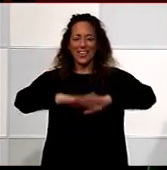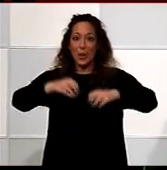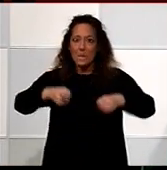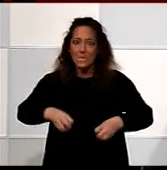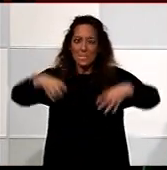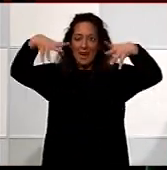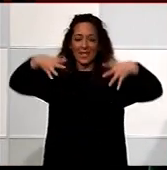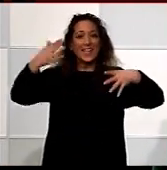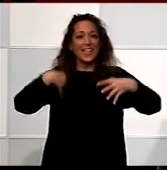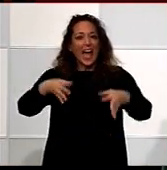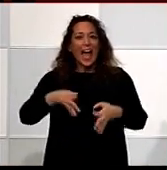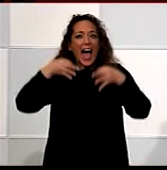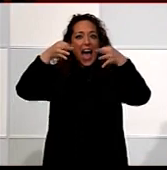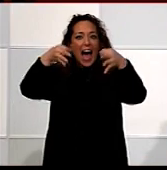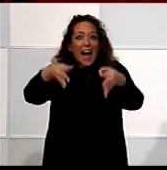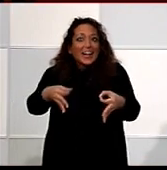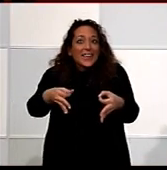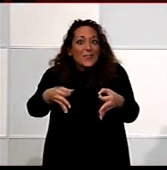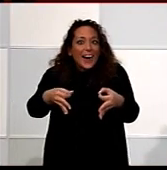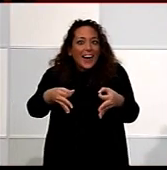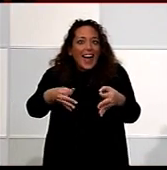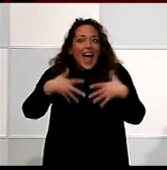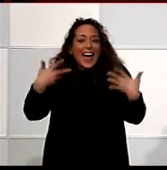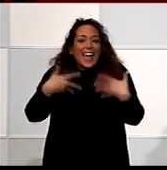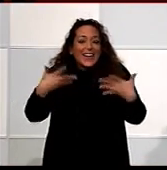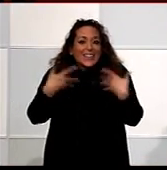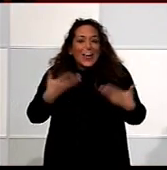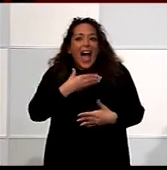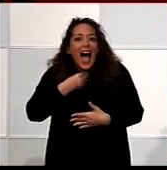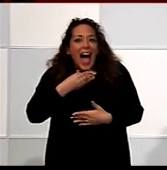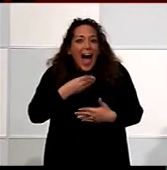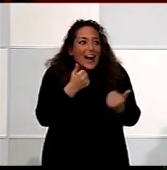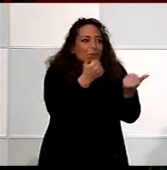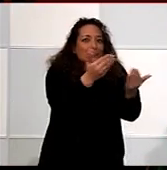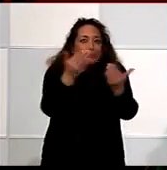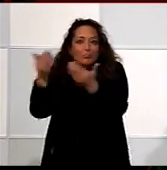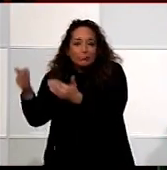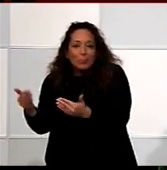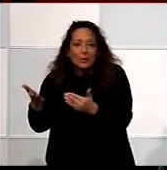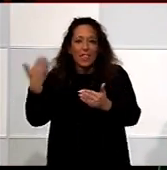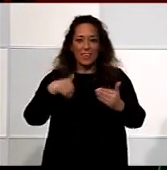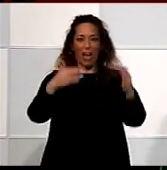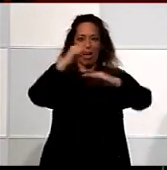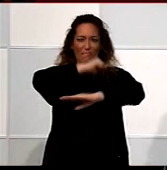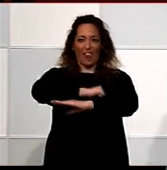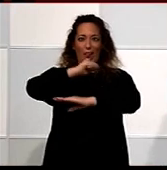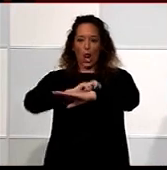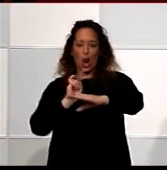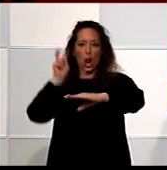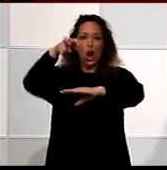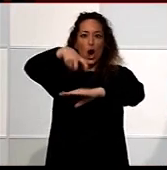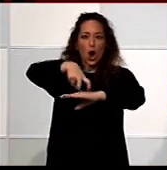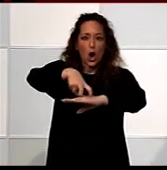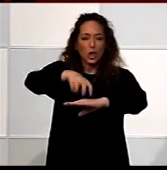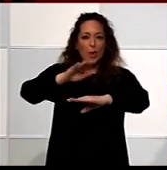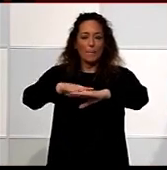ja arriba el moment de començar a repartir la il·lusió per totes les cases d'enfilar-nos als balcons, de deixar les joguines